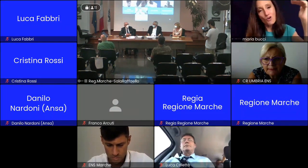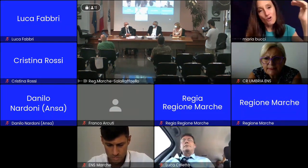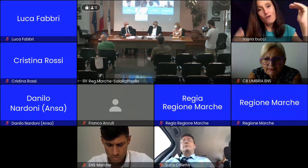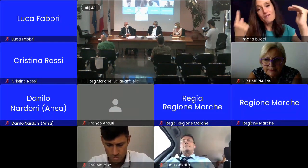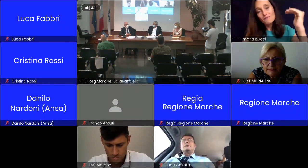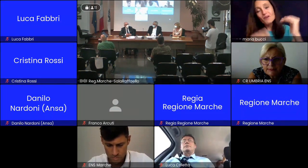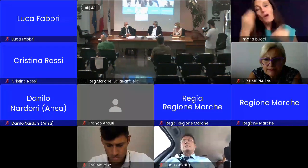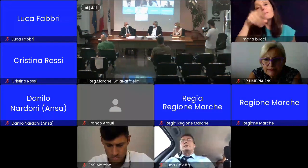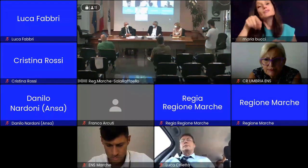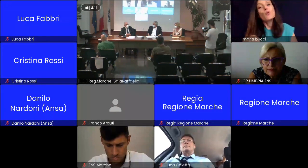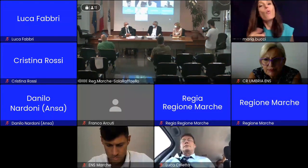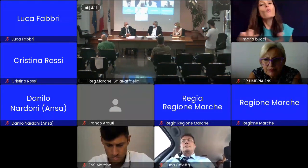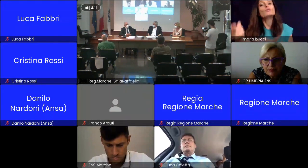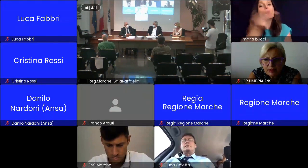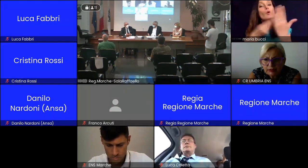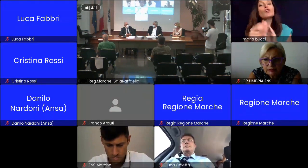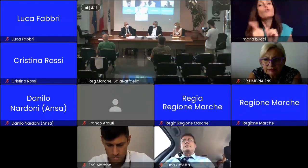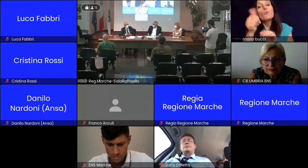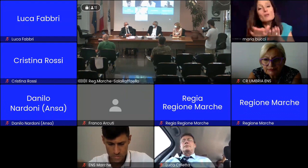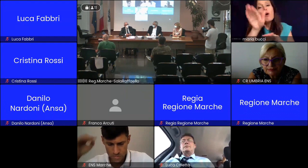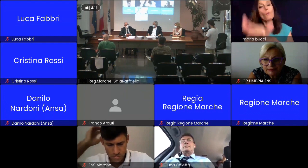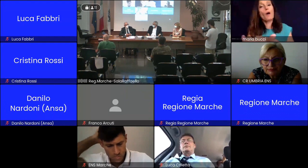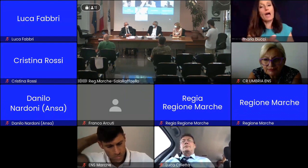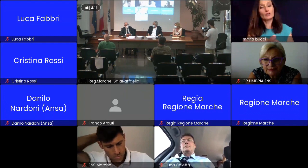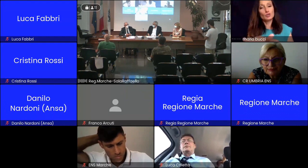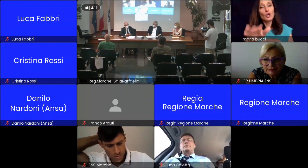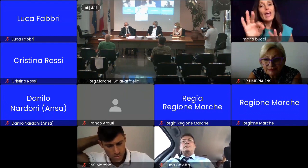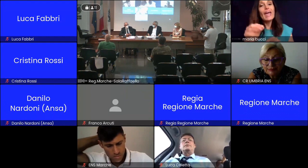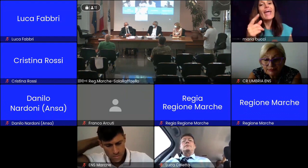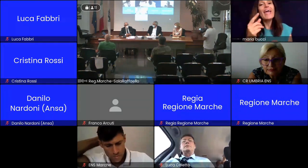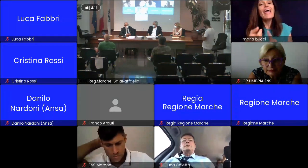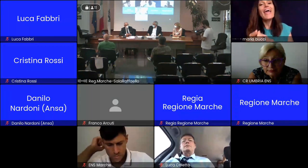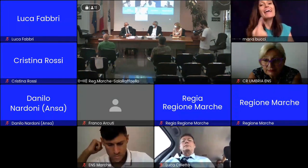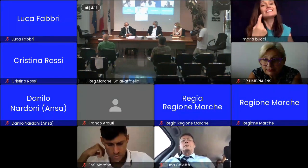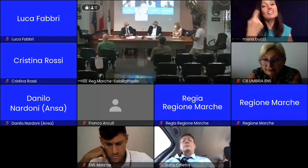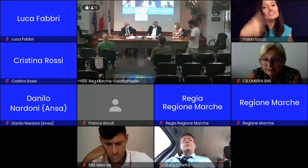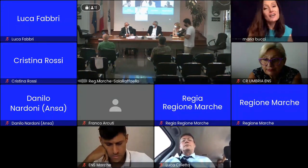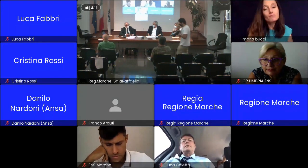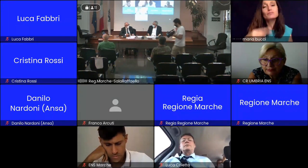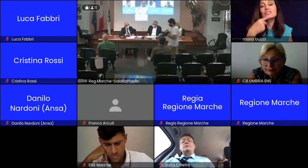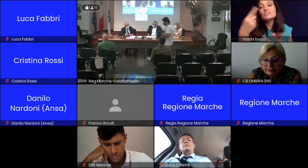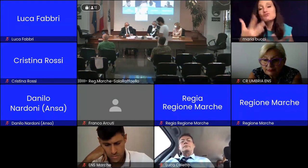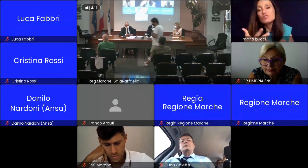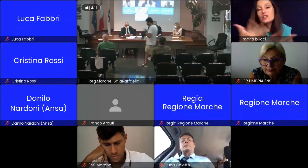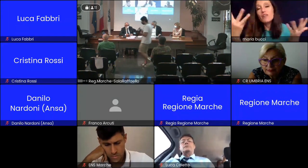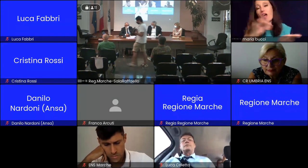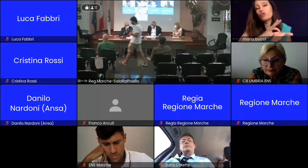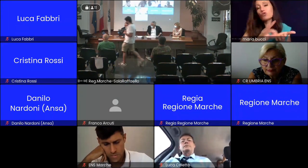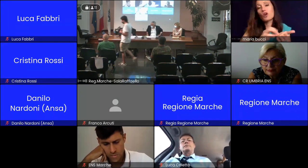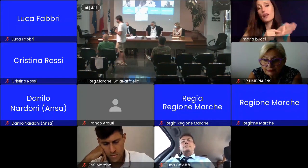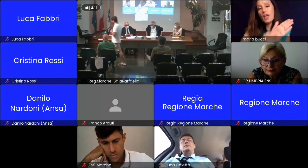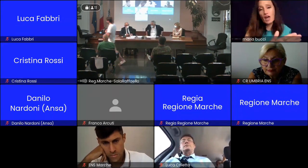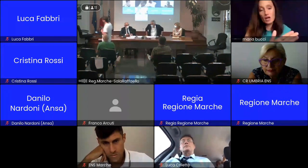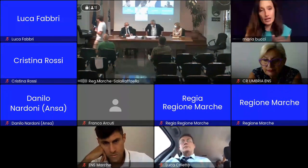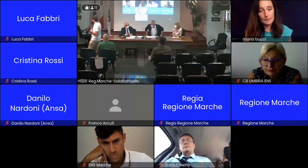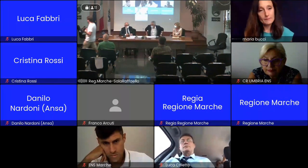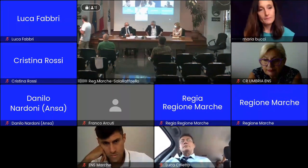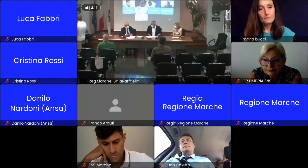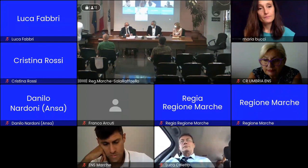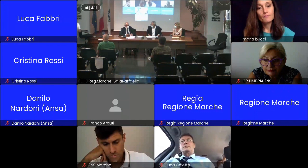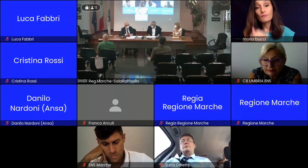primo passo serve appunto a sottolineare questa esigenza. Scusate se mi sono dilungato a lungo, ma davvero è